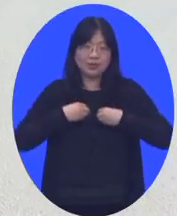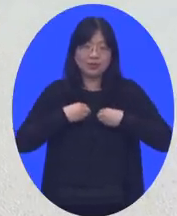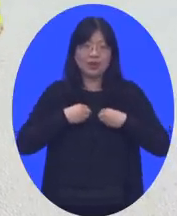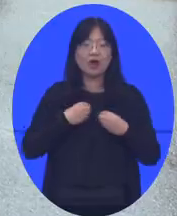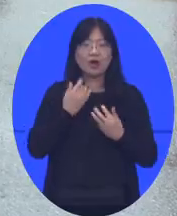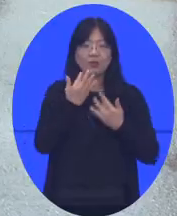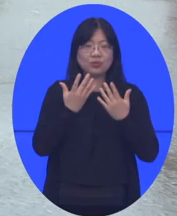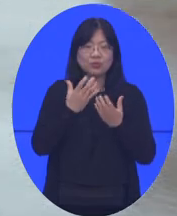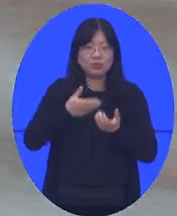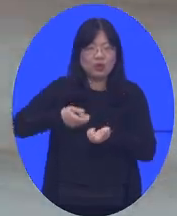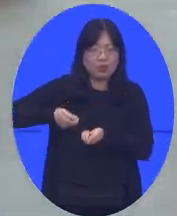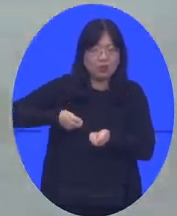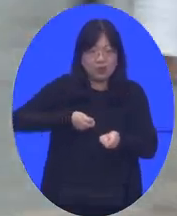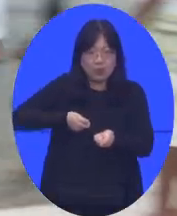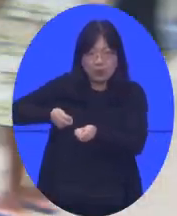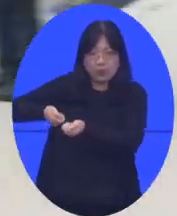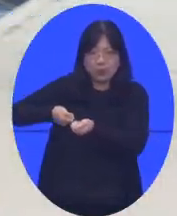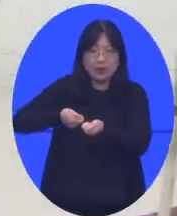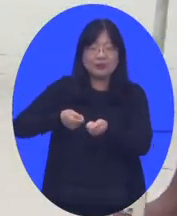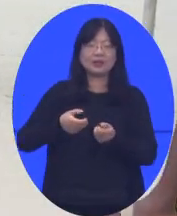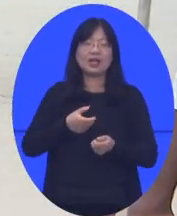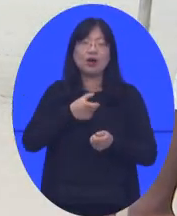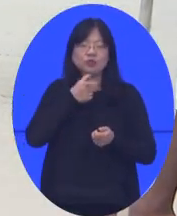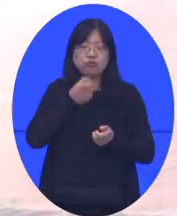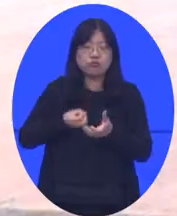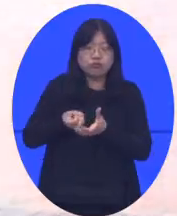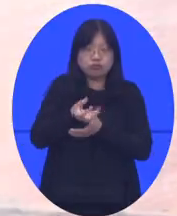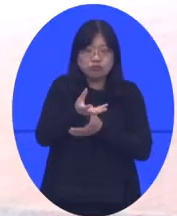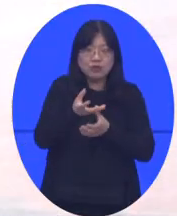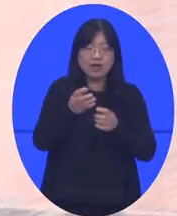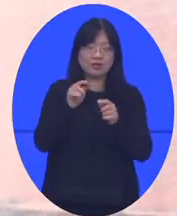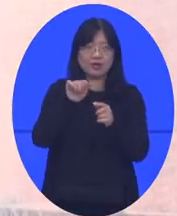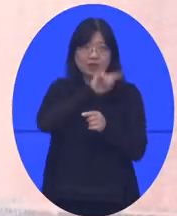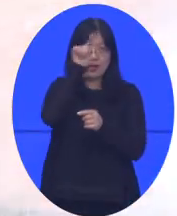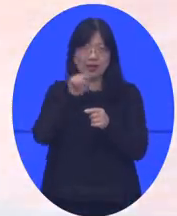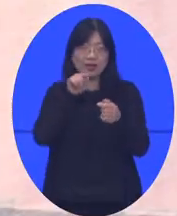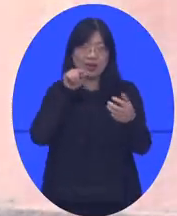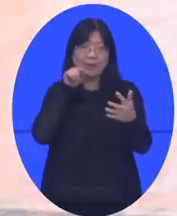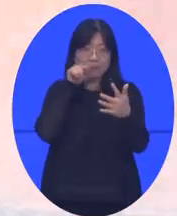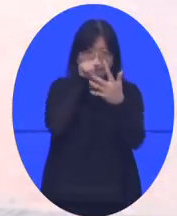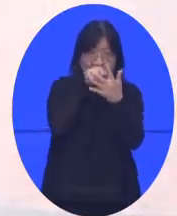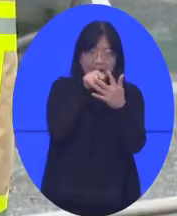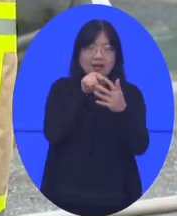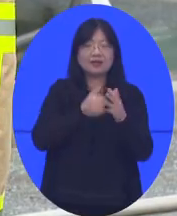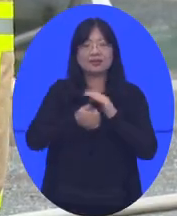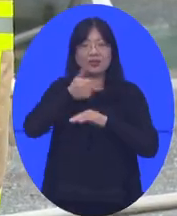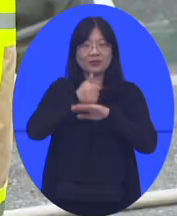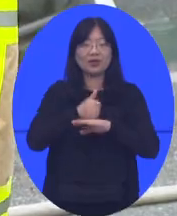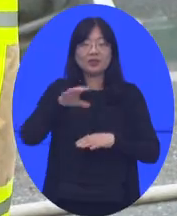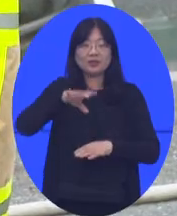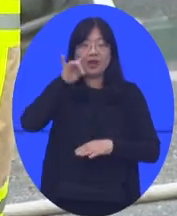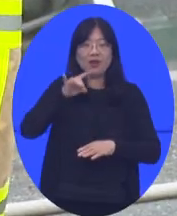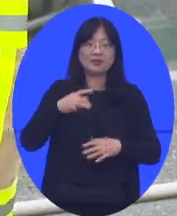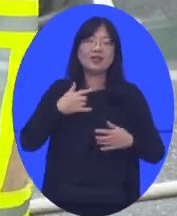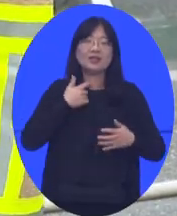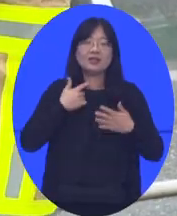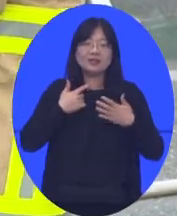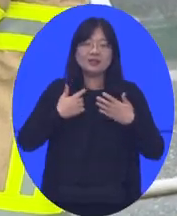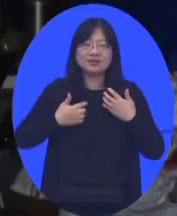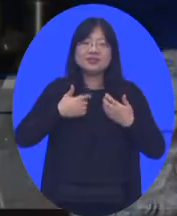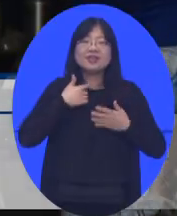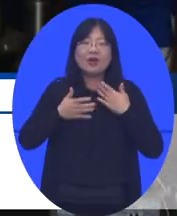배웁니다. 힘차게 나오는 물의 압력을 이겨내고 관역에 맞히면 성공. 난생 처음 하는 소방 체험에 미소가 끊이지